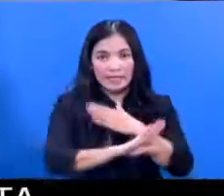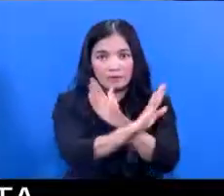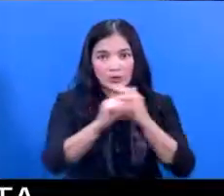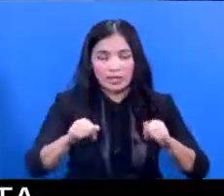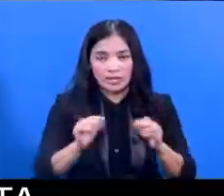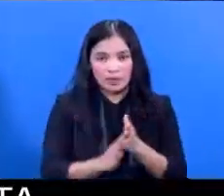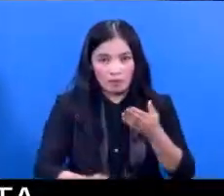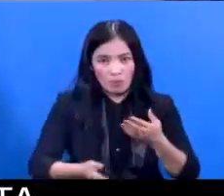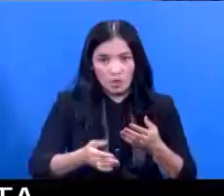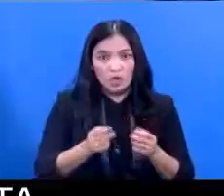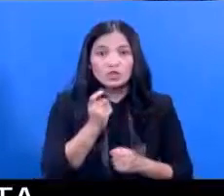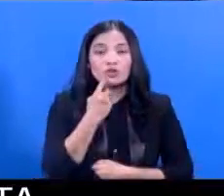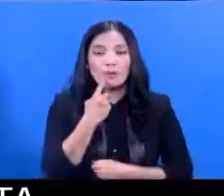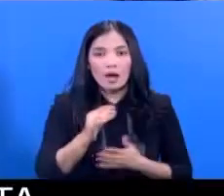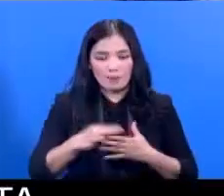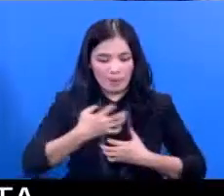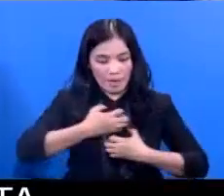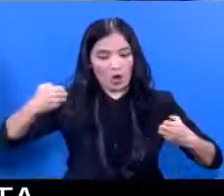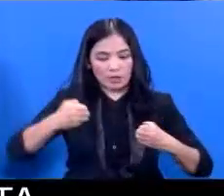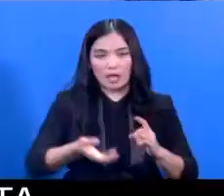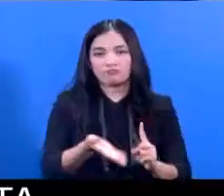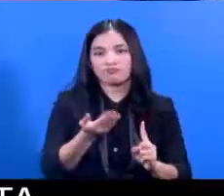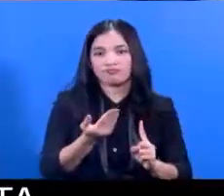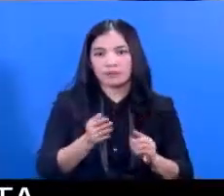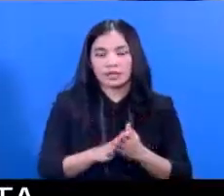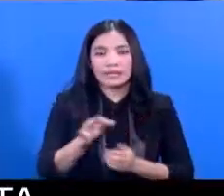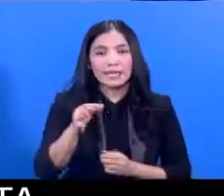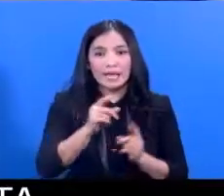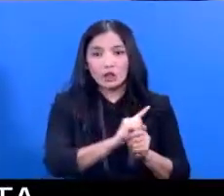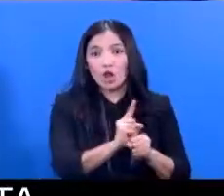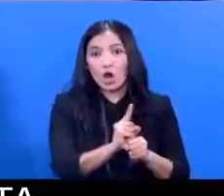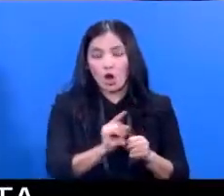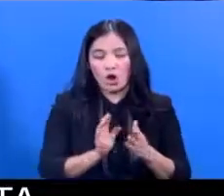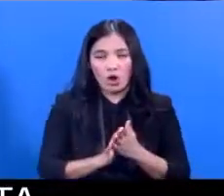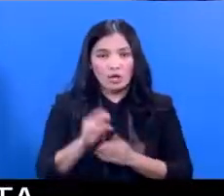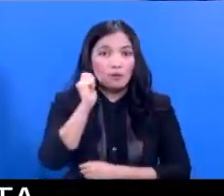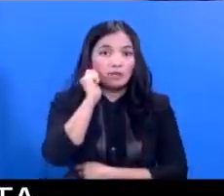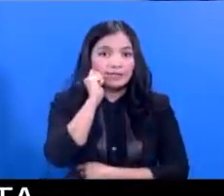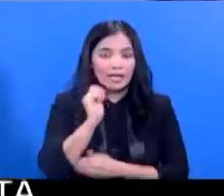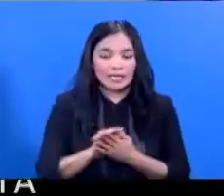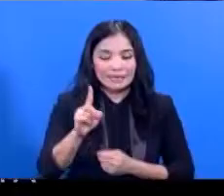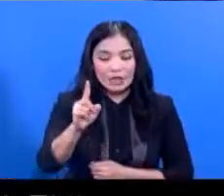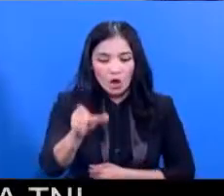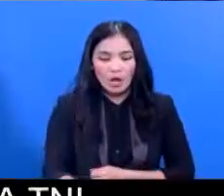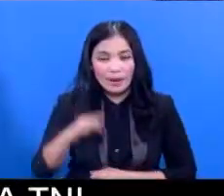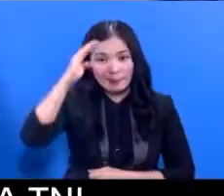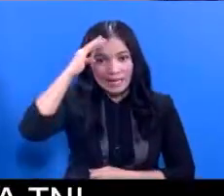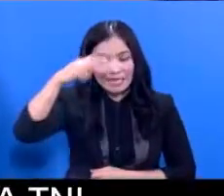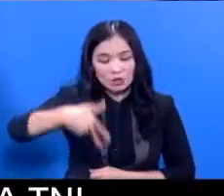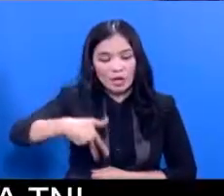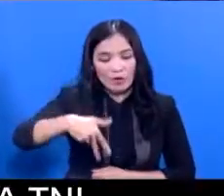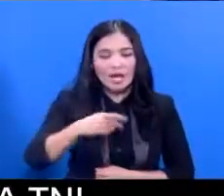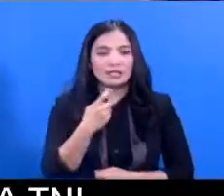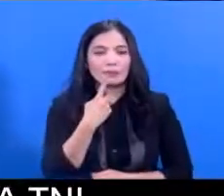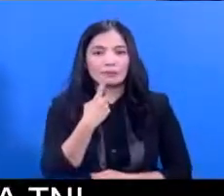mencoba memerkosa seorang perempuan di toko ponsel. Di Makassar, Sulawesi Selatan, seorang pria yang merampok dan mencoba